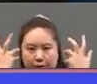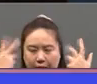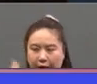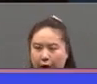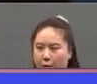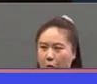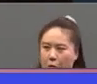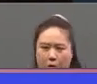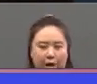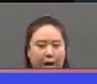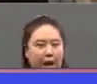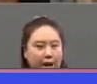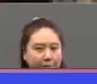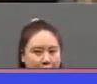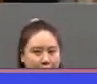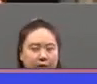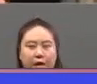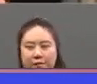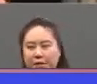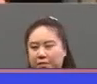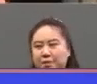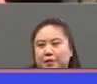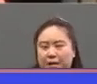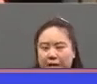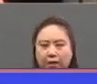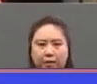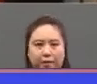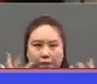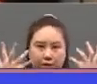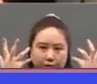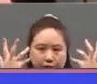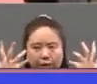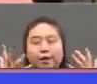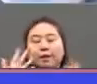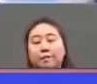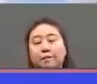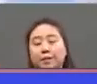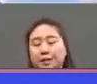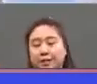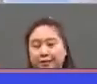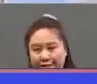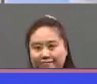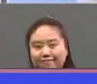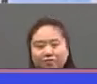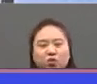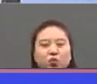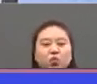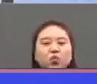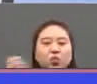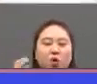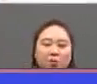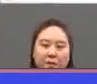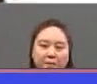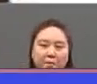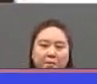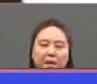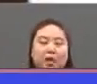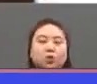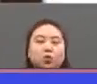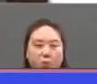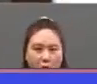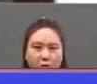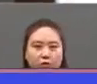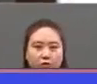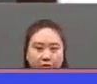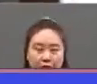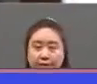ว่ารอบนี้ก็เลยมีการแบ่งเขตกันใหม่นะครับทั่วประเทศเลยแล้วก็ในหลายๆจังหวัดเนี่ยที่จำนวนส.